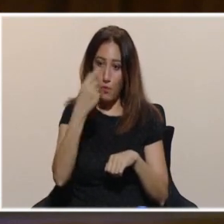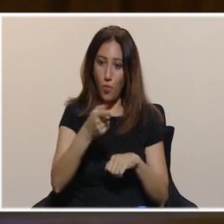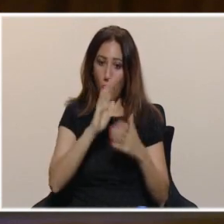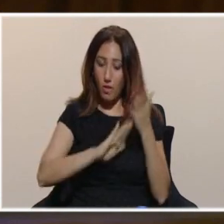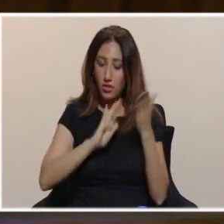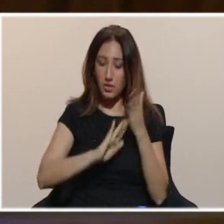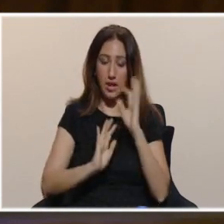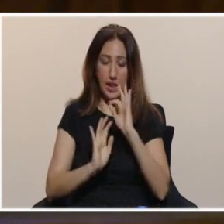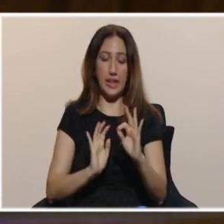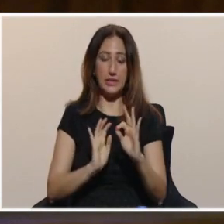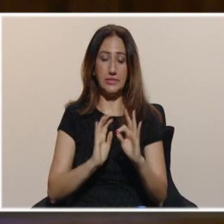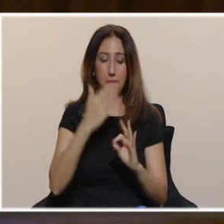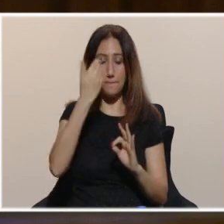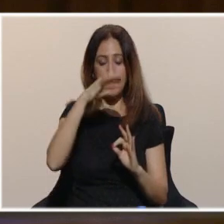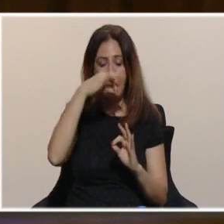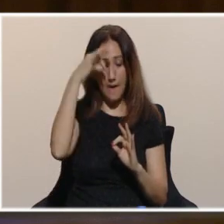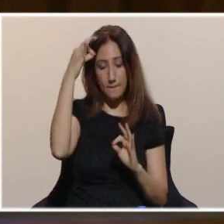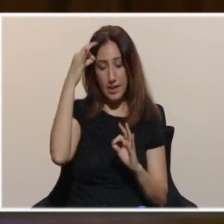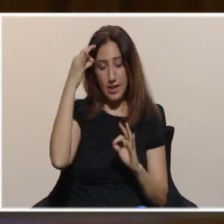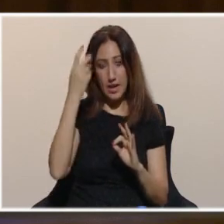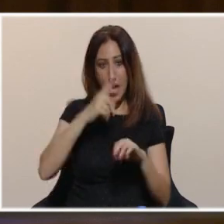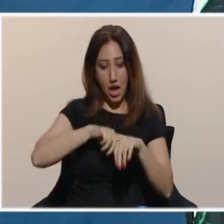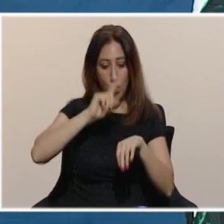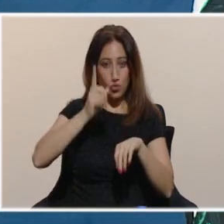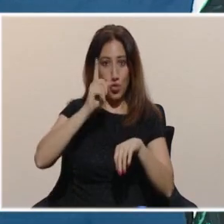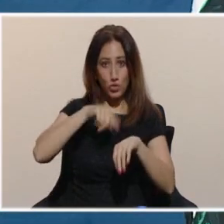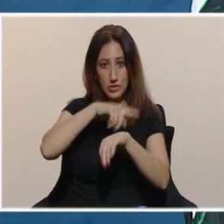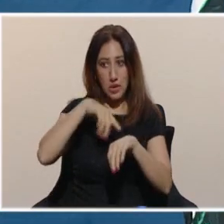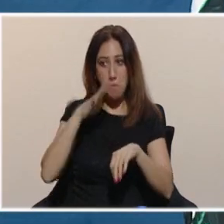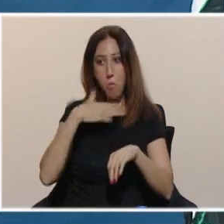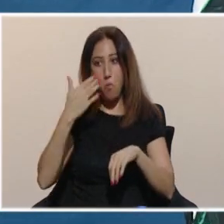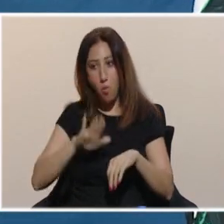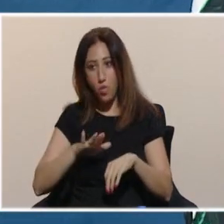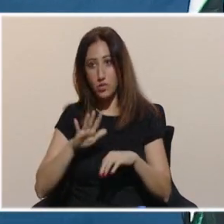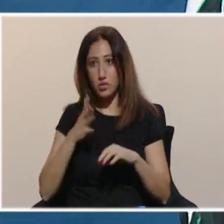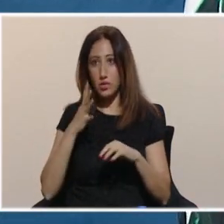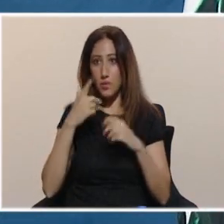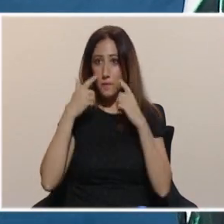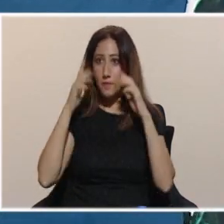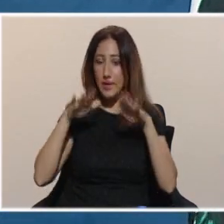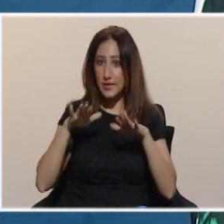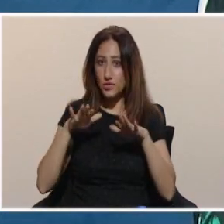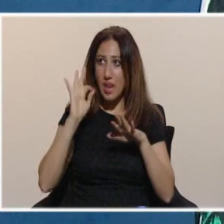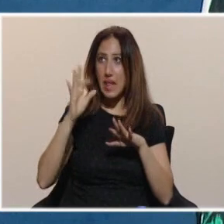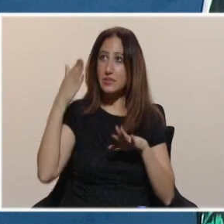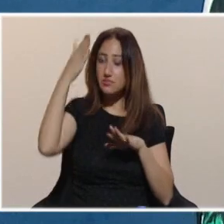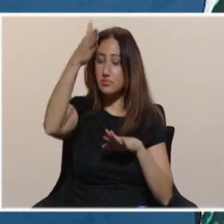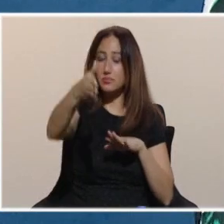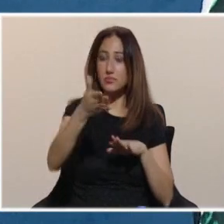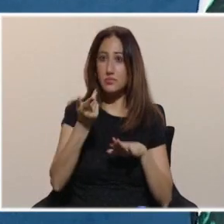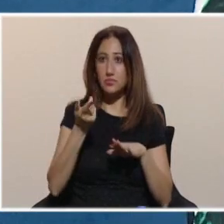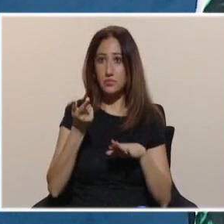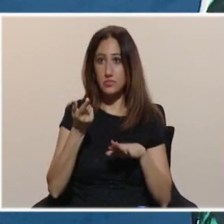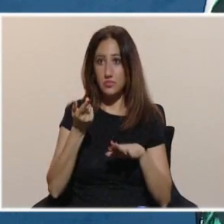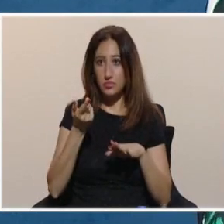خطر في غرفه عمليات، هتعمل عمليه 10 ساعات ممكن تعيش ممكن تموت. يعني لا، انا اكتر حاجه زعلتني انه هو قاعد يقول